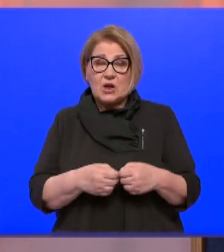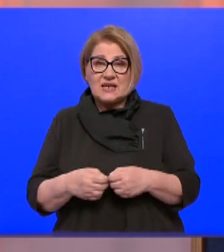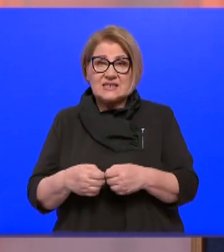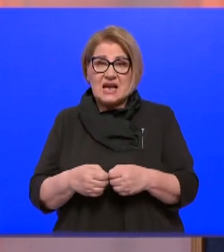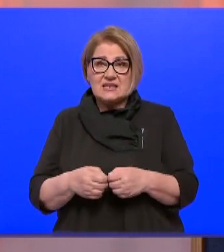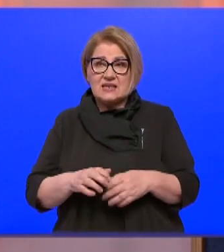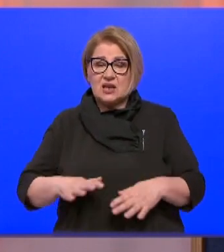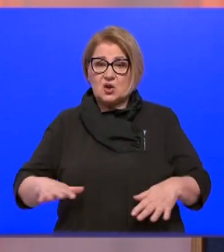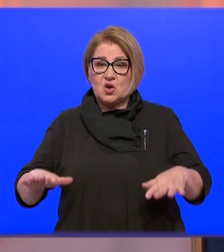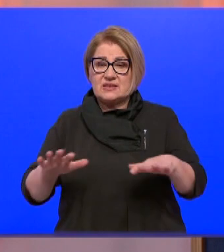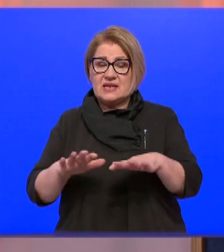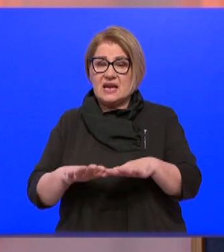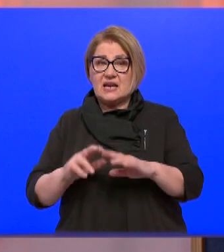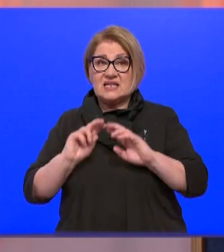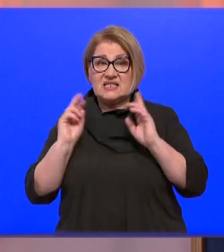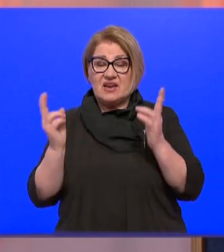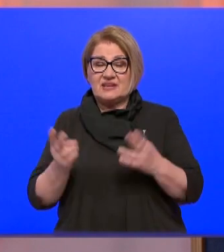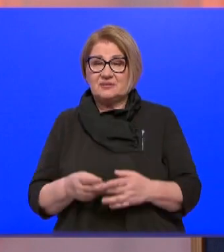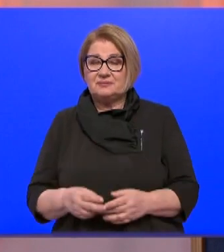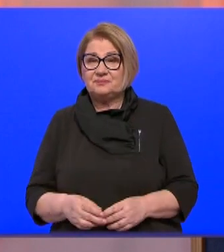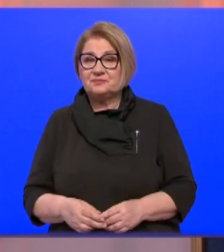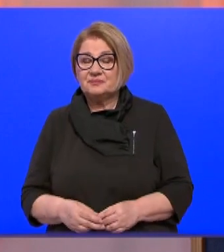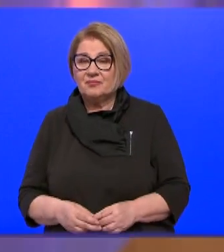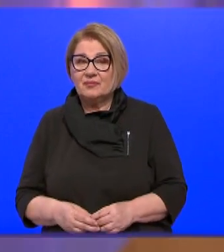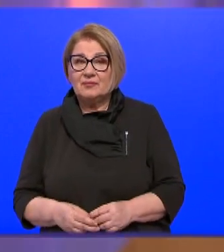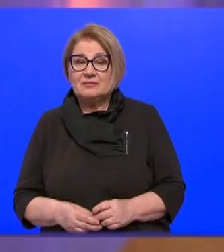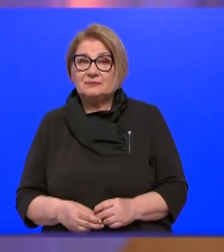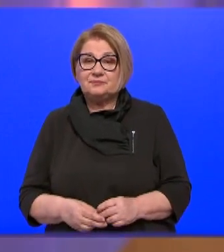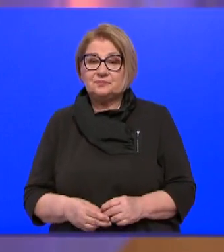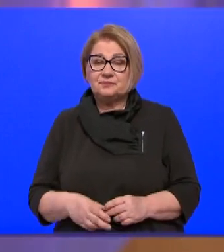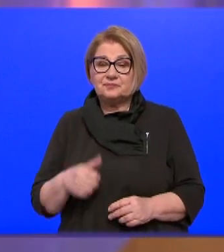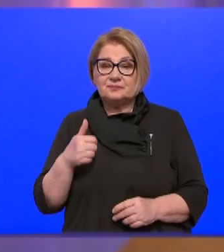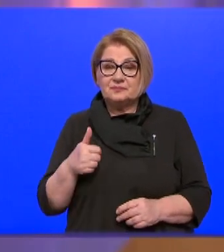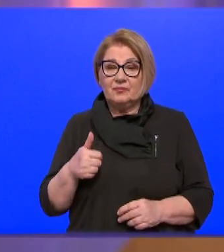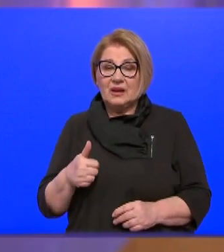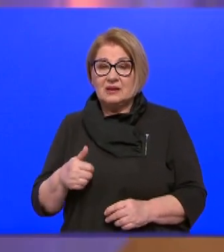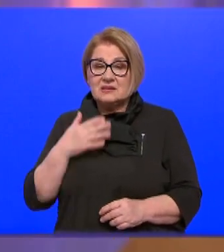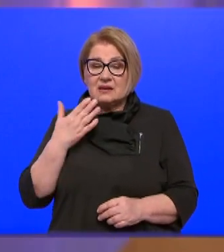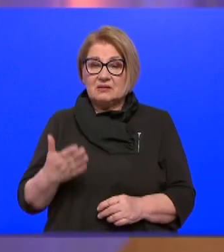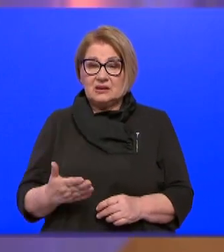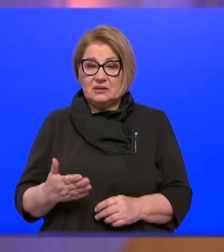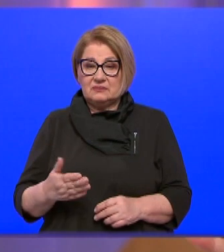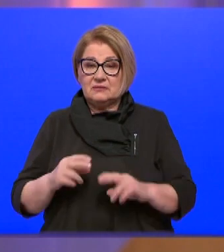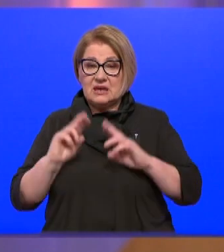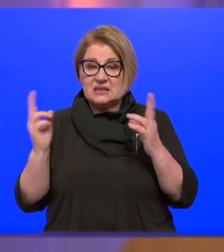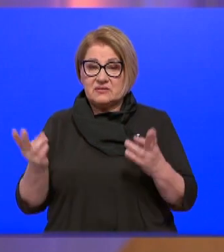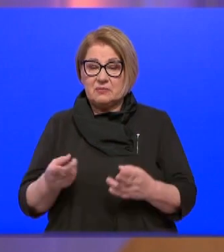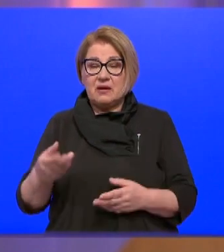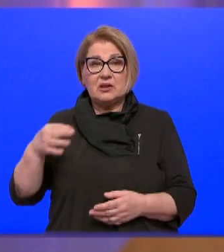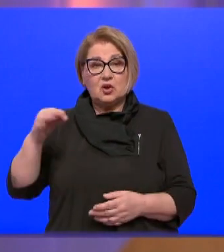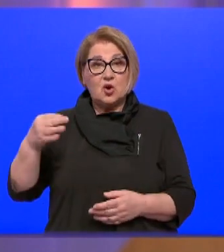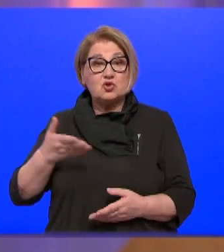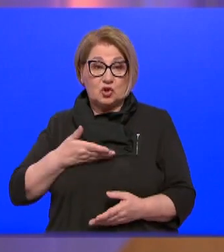organizacija kroz cijeli svijet, pa evo, izvolite. Je, hvala lijepa. Prvo, zahvaljujem svim vama